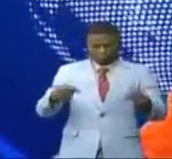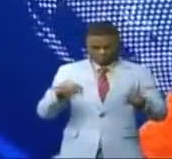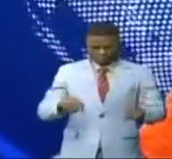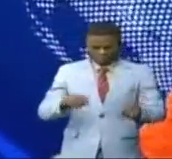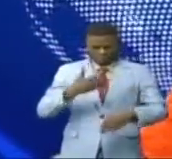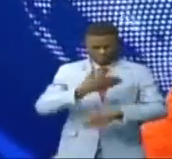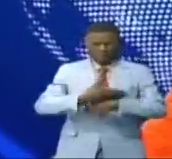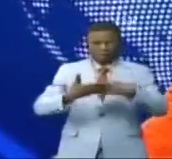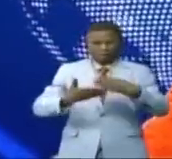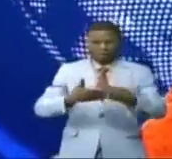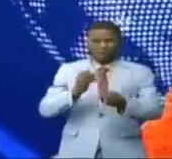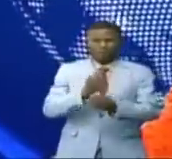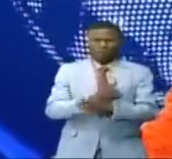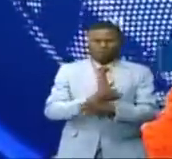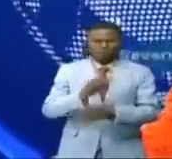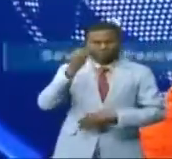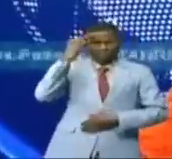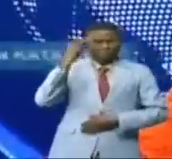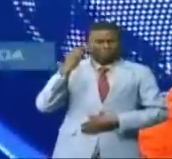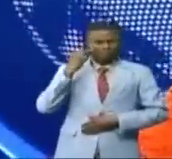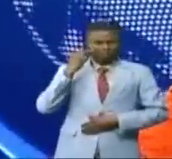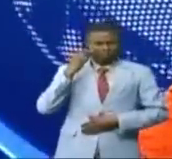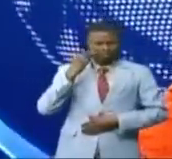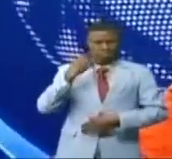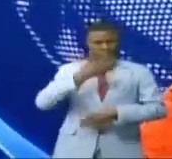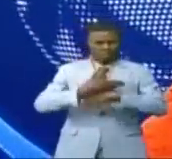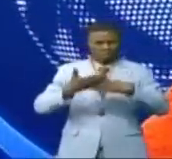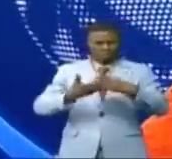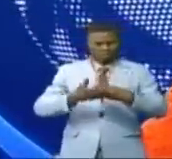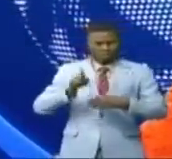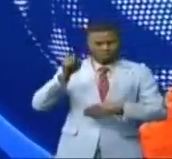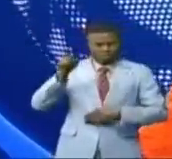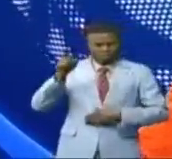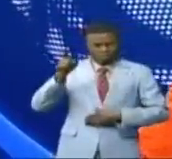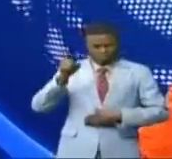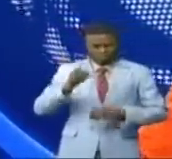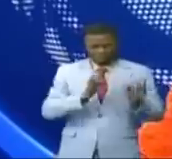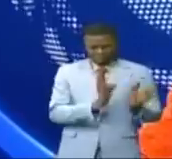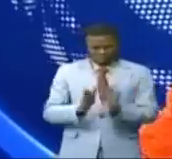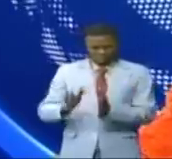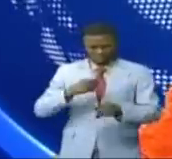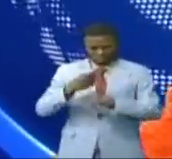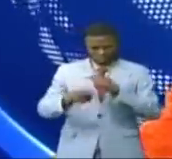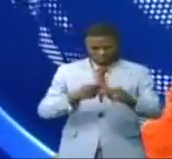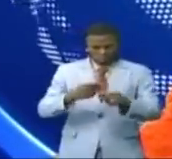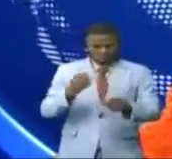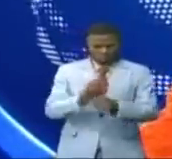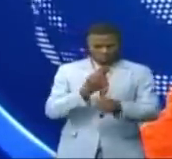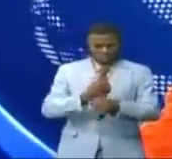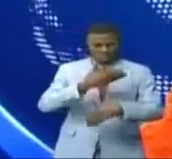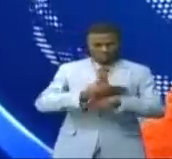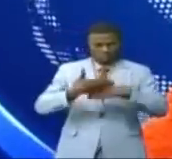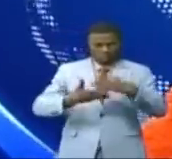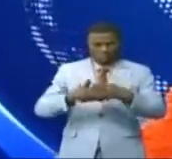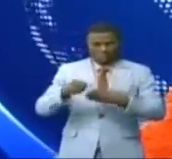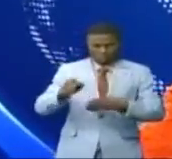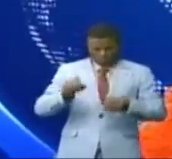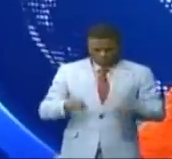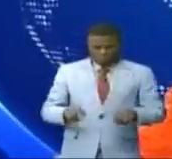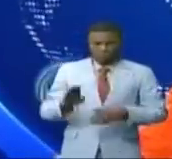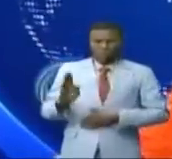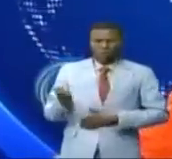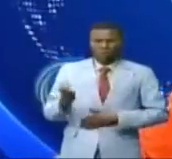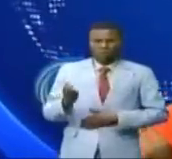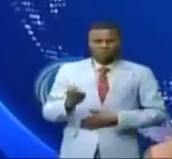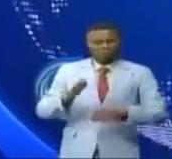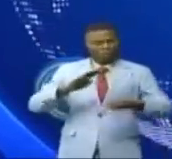réhabiliter le ministre de péter antique augustin kibasa maliba a procédé au lancement de cette fibre anti le matin motif